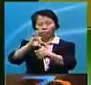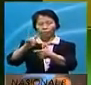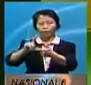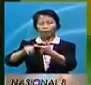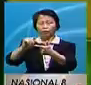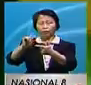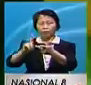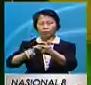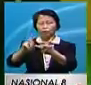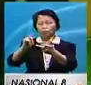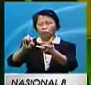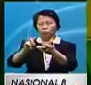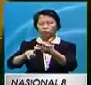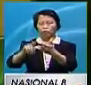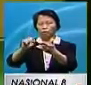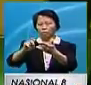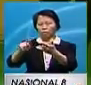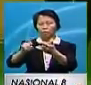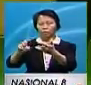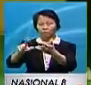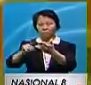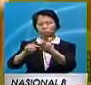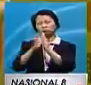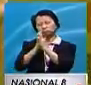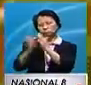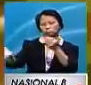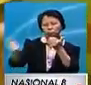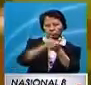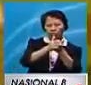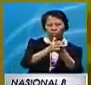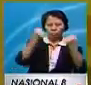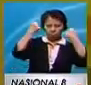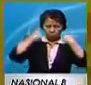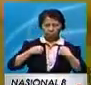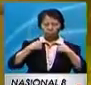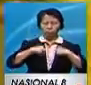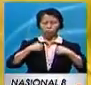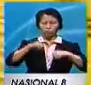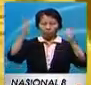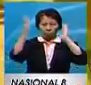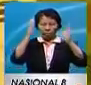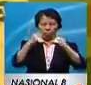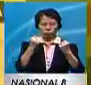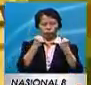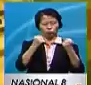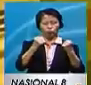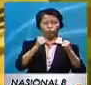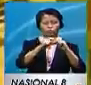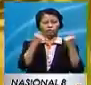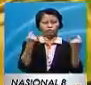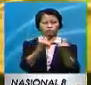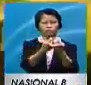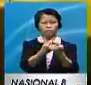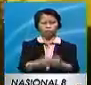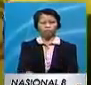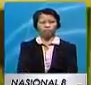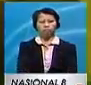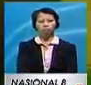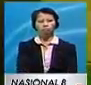zafwan s kunalan dan Mohamad Amirul Hadi Zainal kembali menyarung Jersi kebangsaan bagi memperkuat pasukan